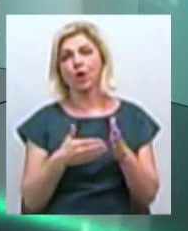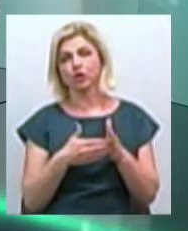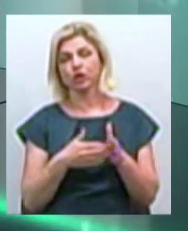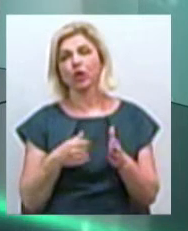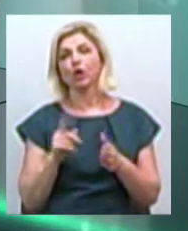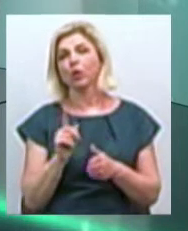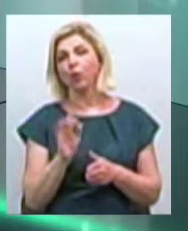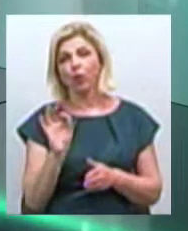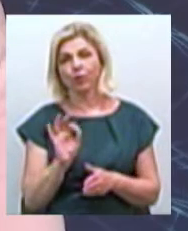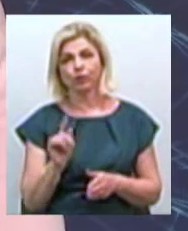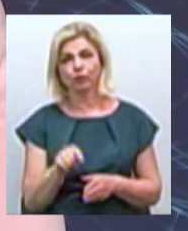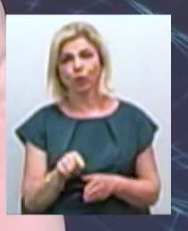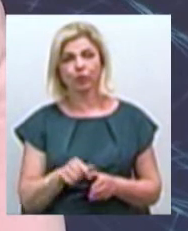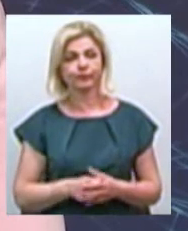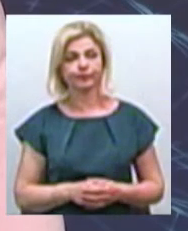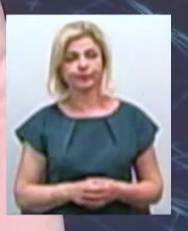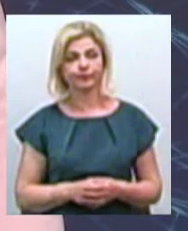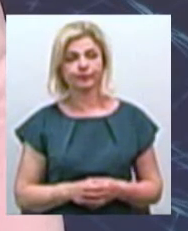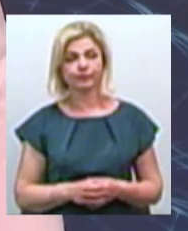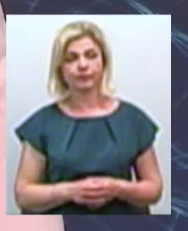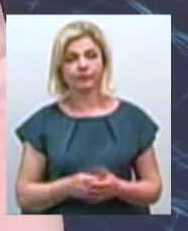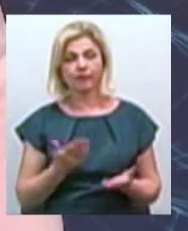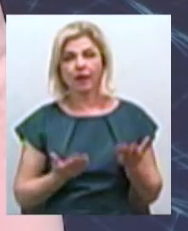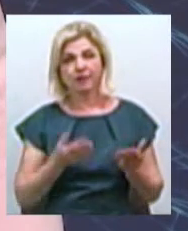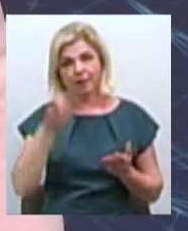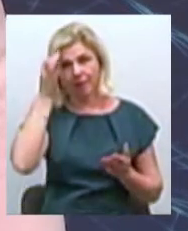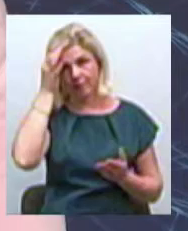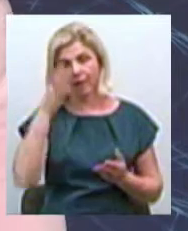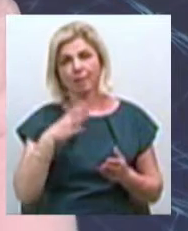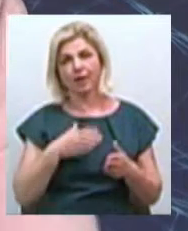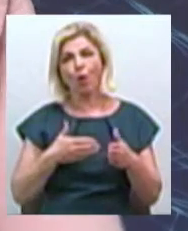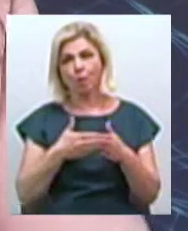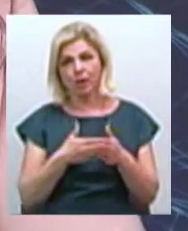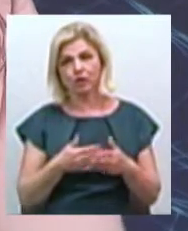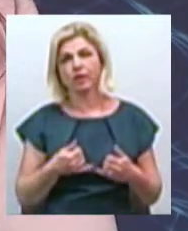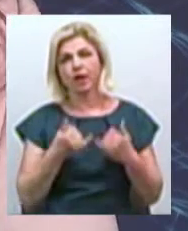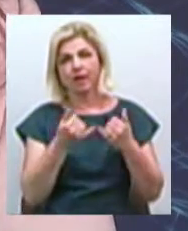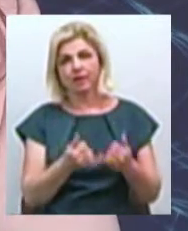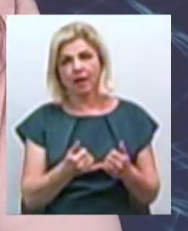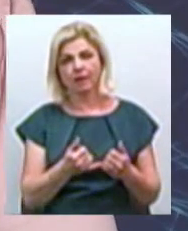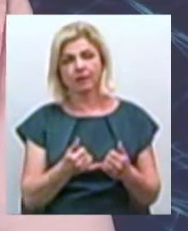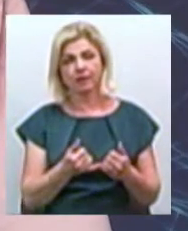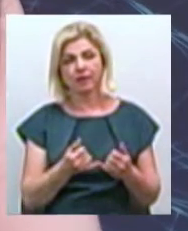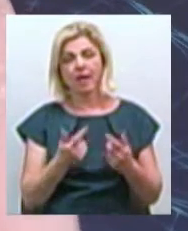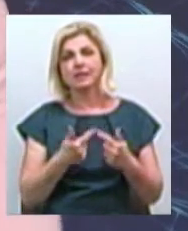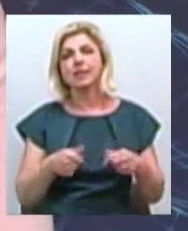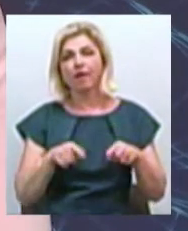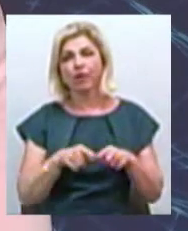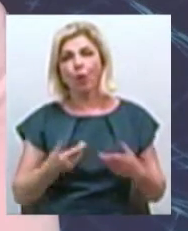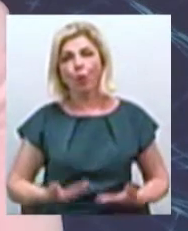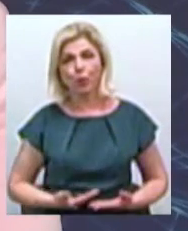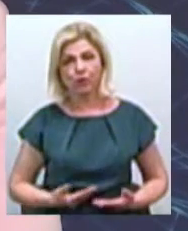щодо того, якщо пам'ятаємо, у нас було обмеження для закладів взагалі комунальних,